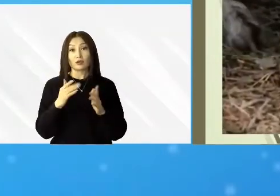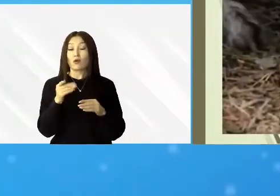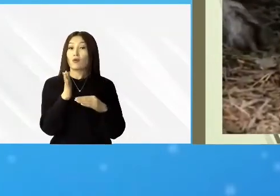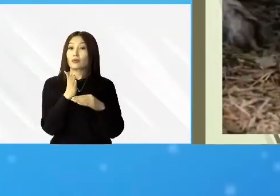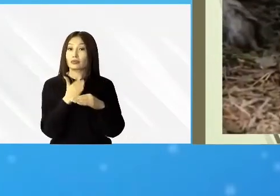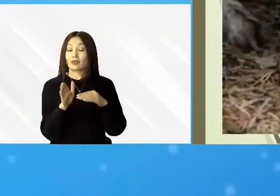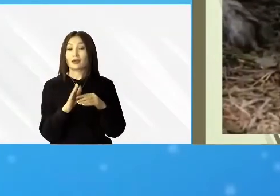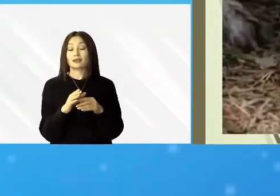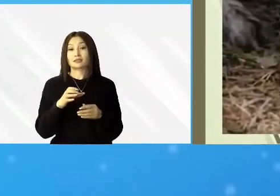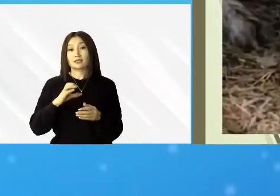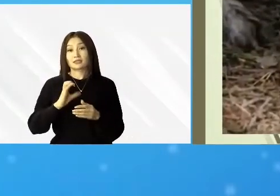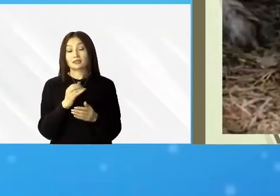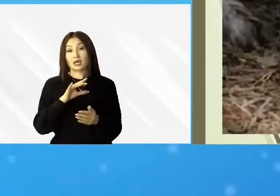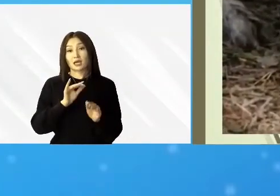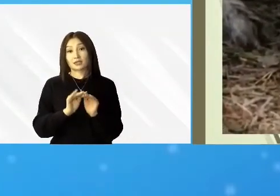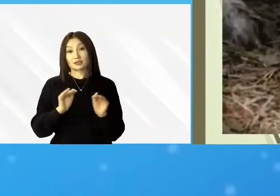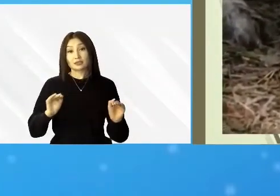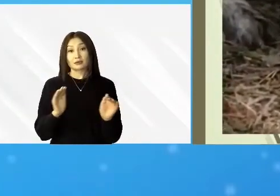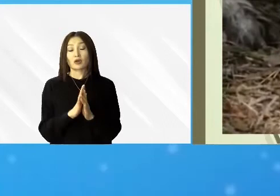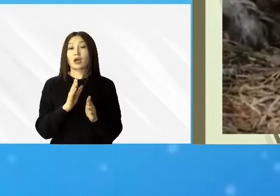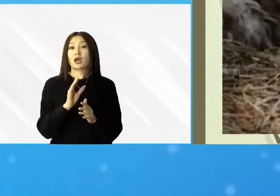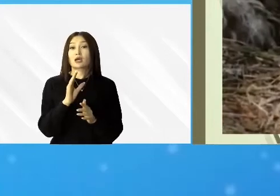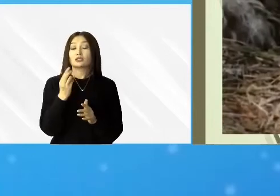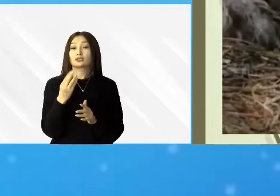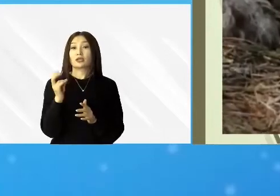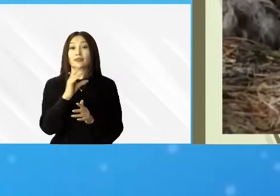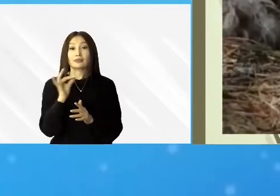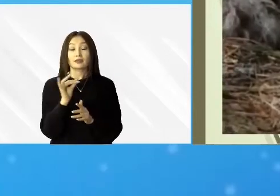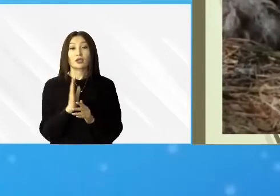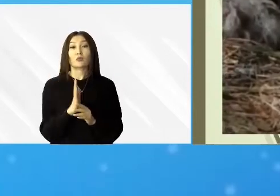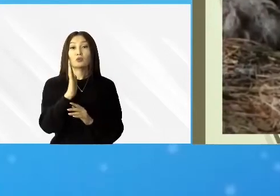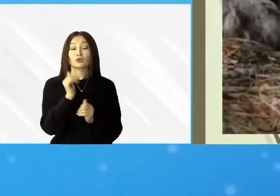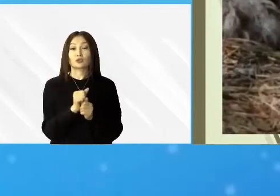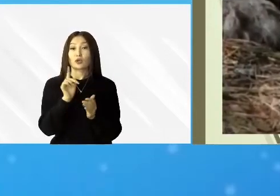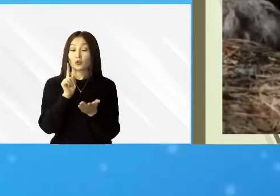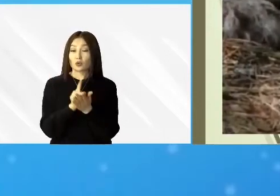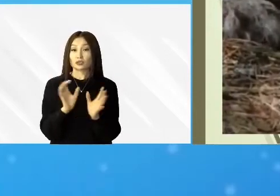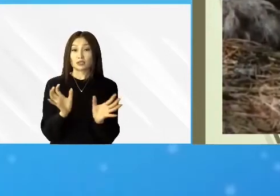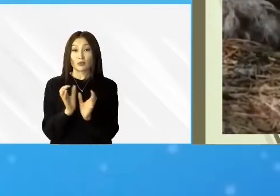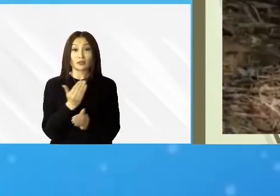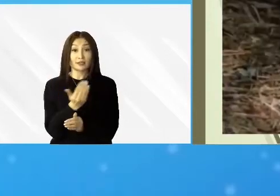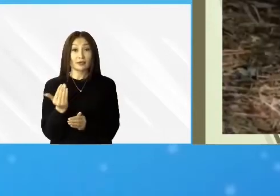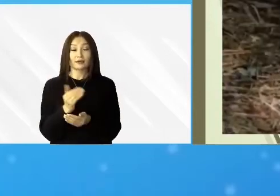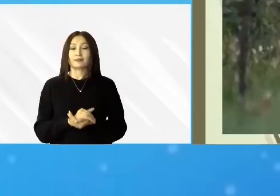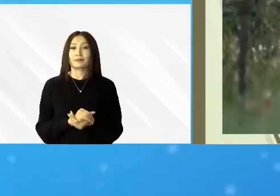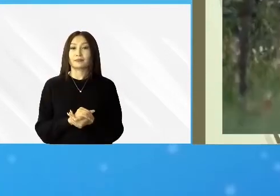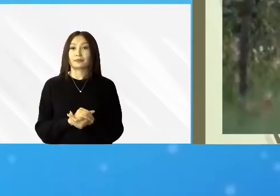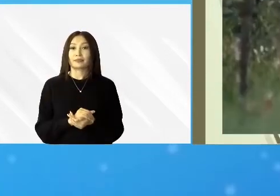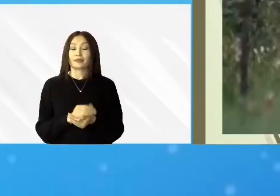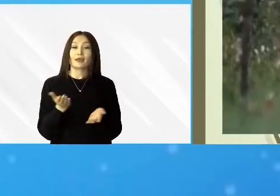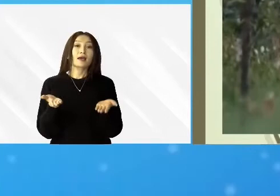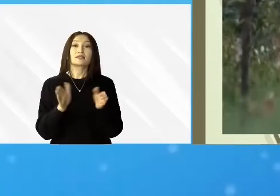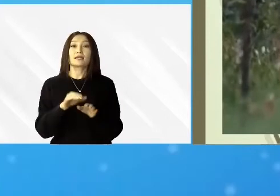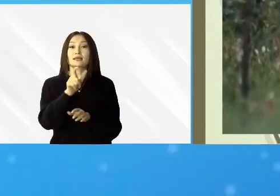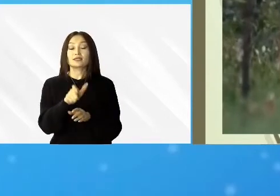делится добычей со щенками. Щенки – будущее стаи, и вожак должен заботиться о них.